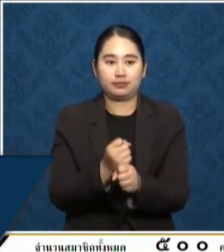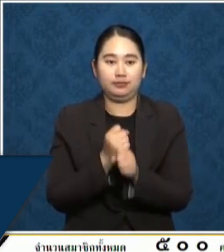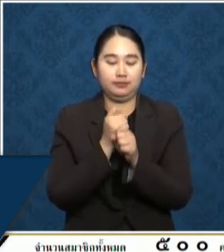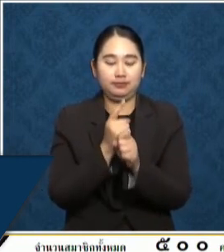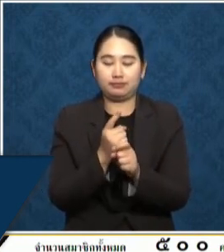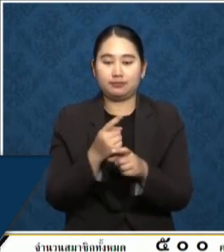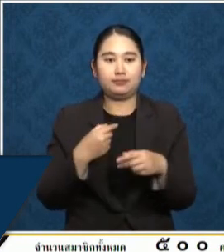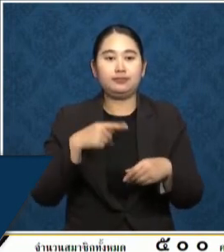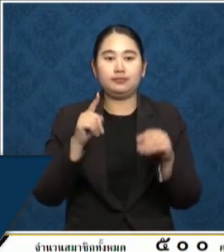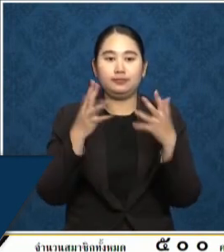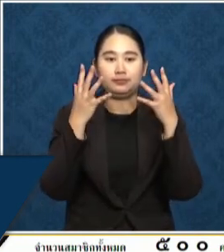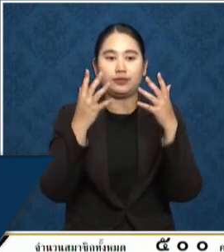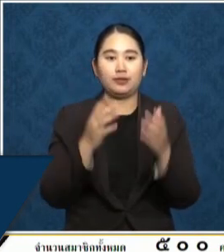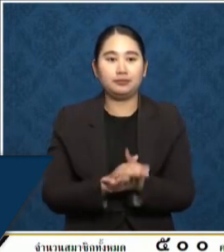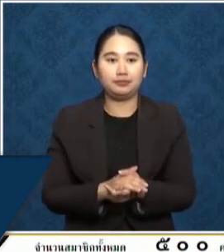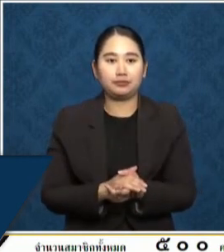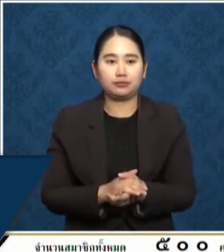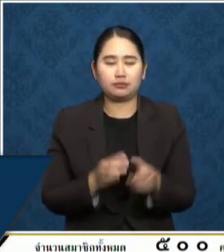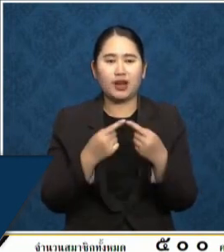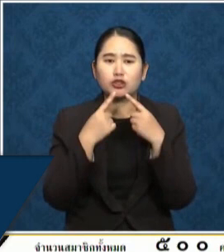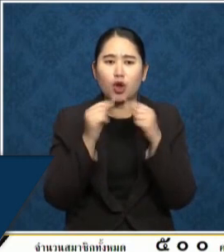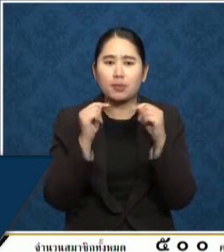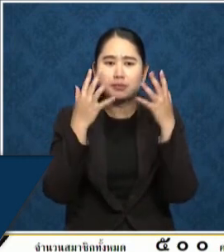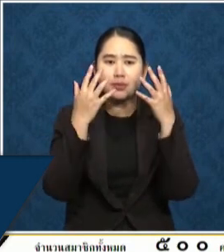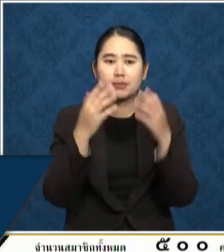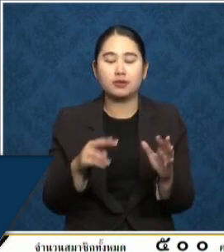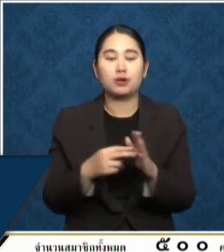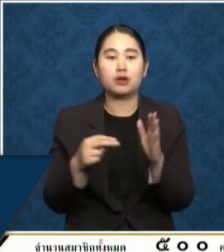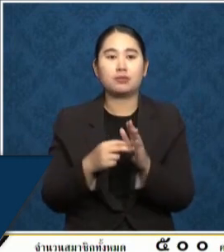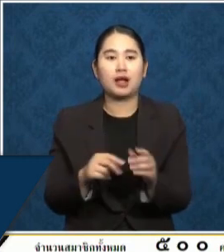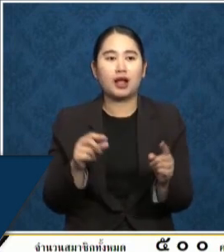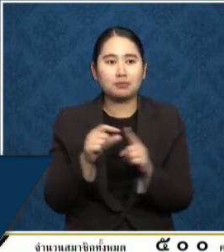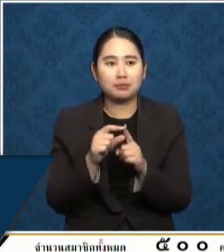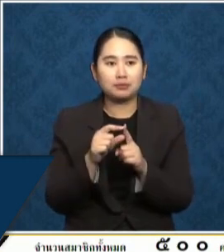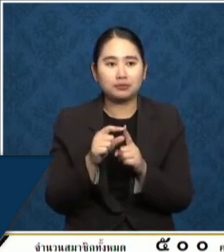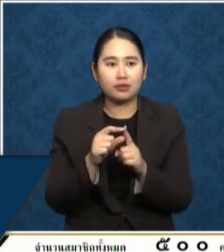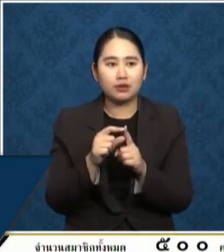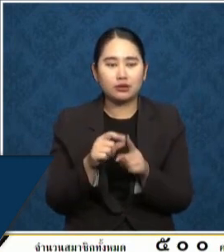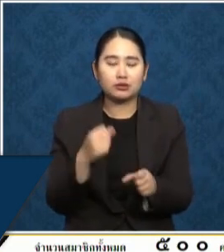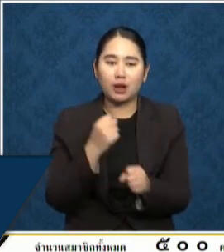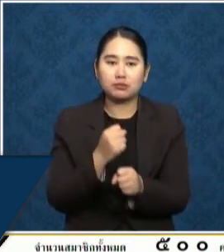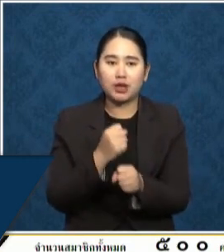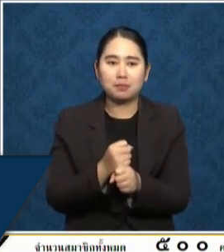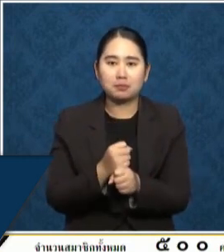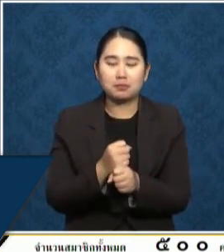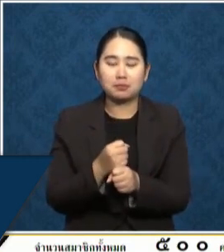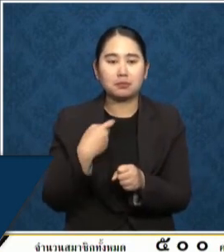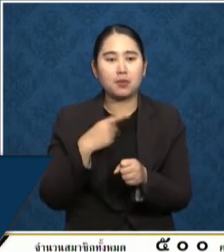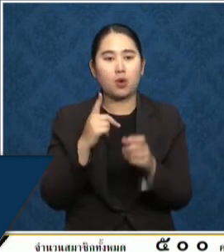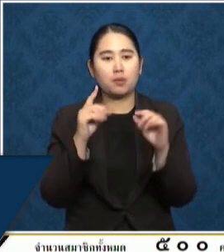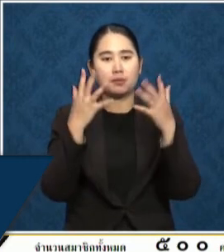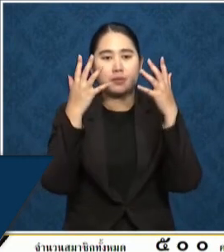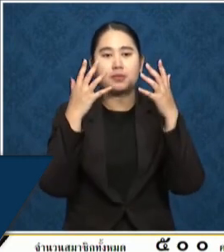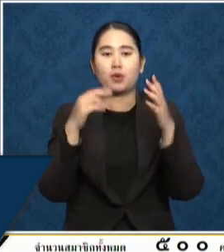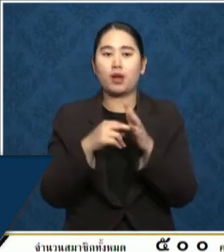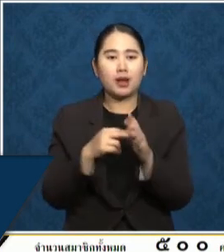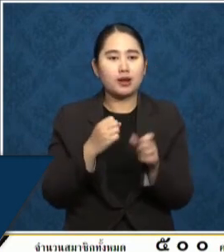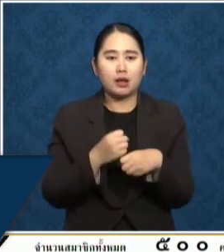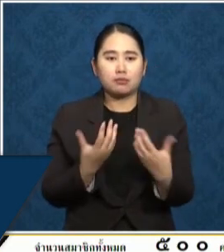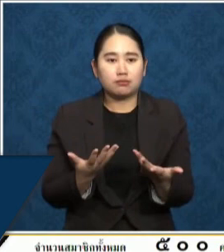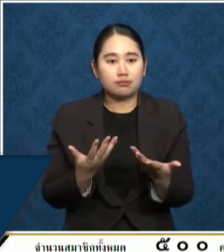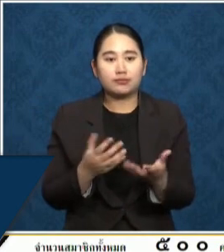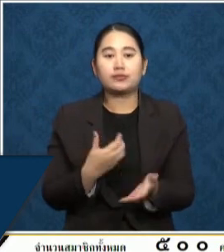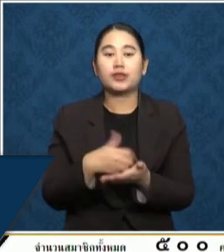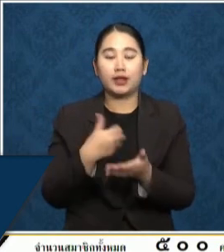ประสิทธภาพแต่ไม่มคำตอบเลยนะครับว่าคำวาไม่อาจเป็ไปอย่างมประสิทธิภาพนั้นเป็นอย่างไร